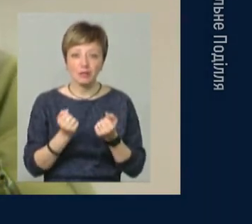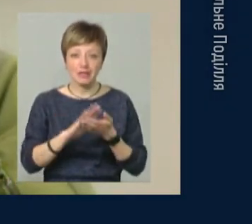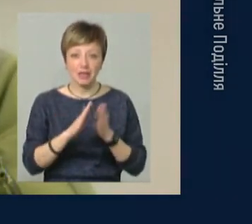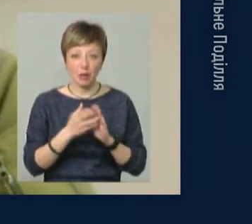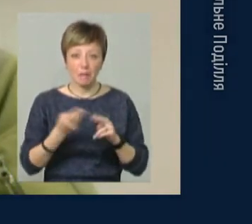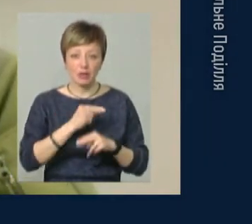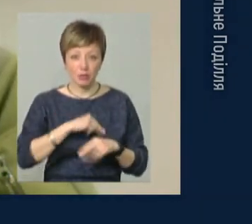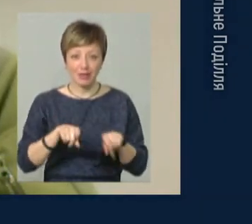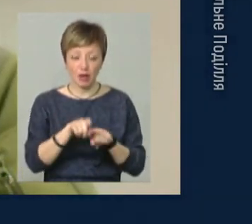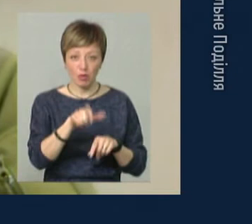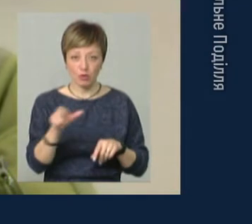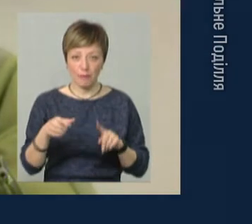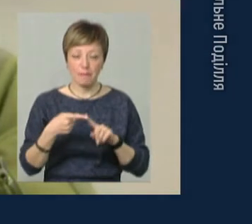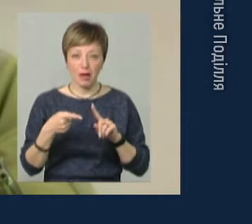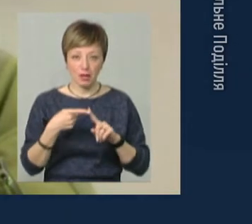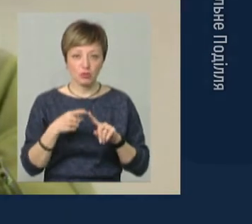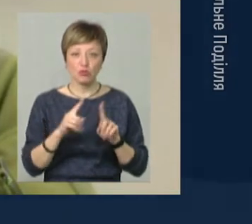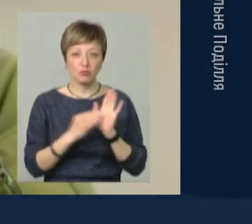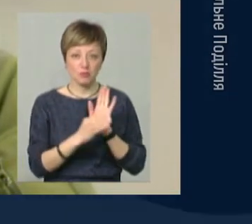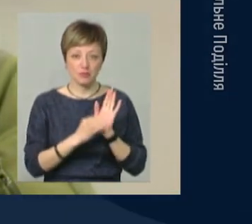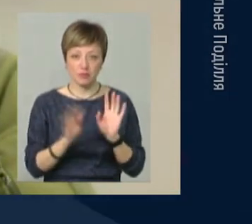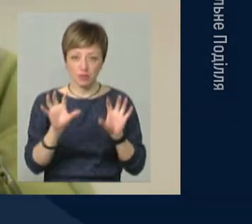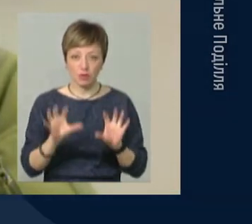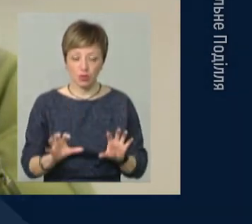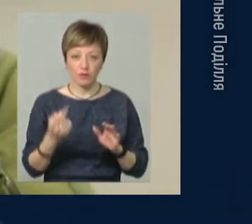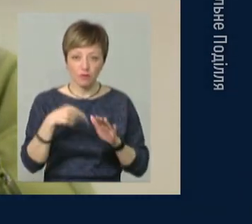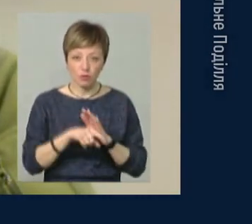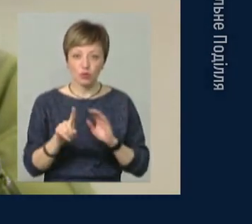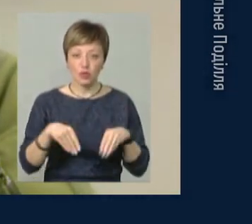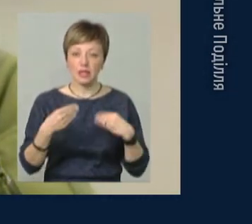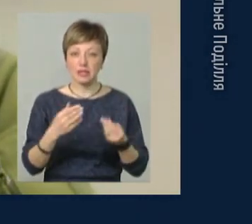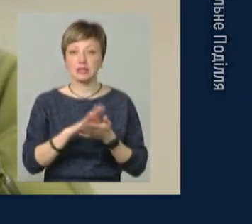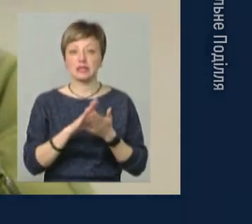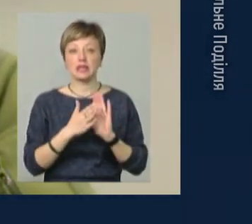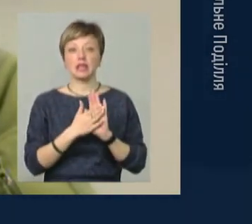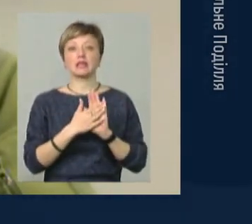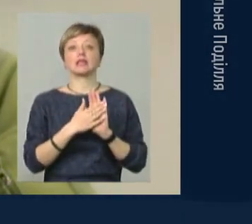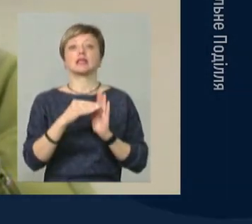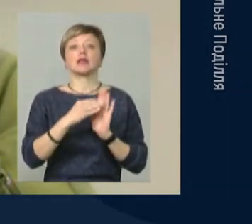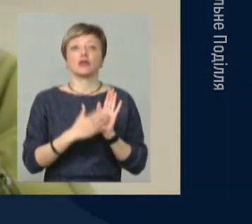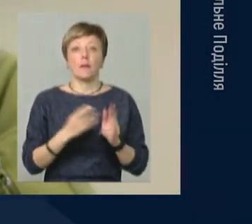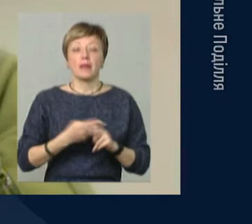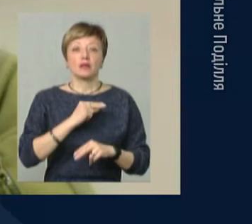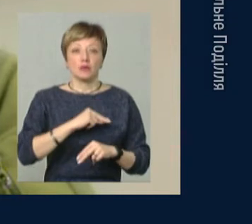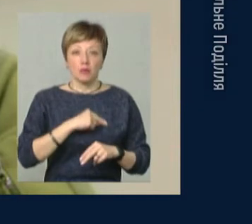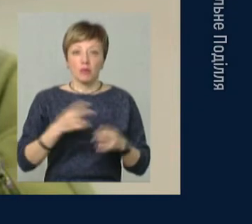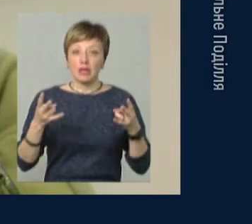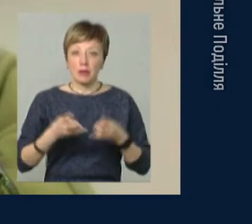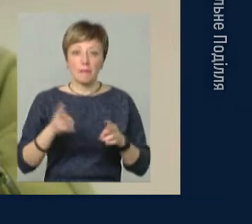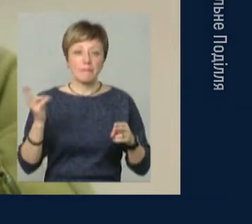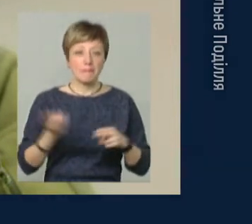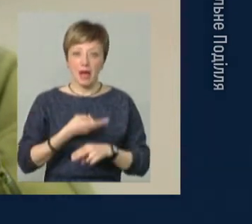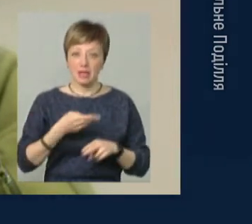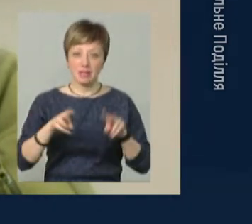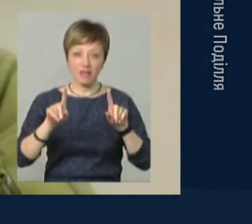особами. Ну, зокрема, перша теза законопроекту полягає в тому, що надавати статус зареєстрованого безробітного потрібно без вимог,